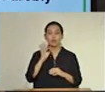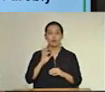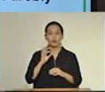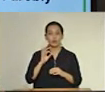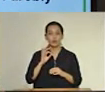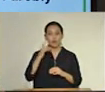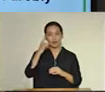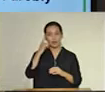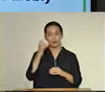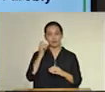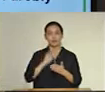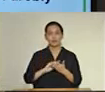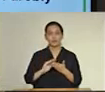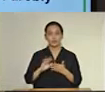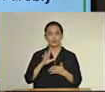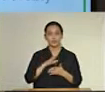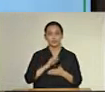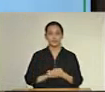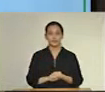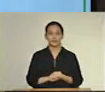fikrlar keltirib o'tilgan.